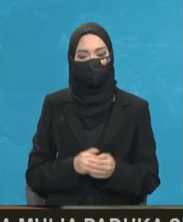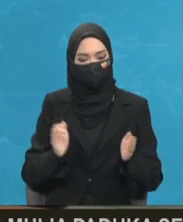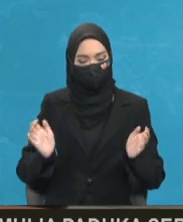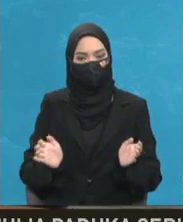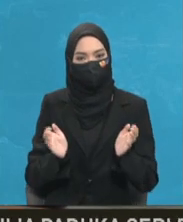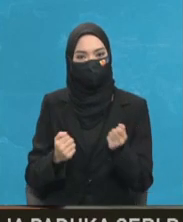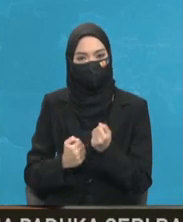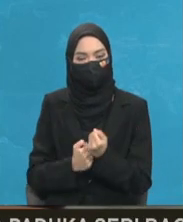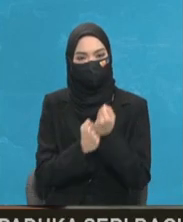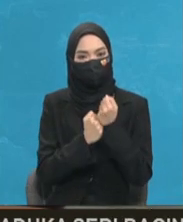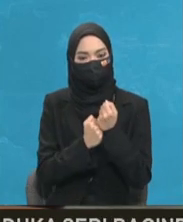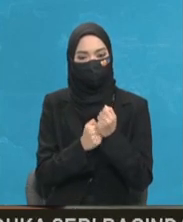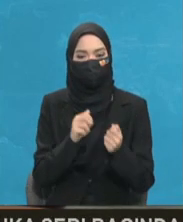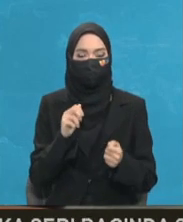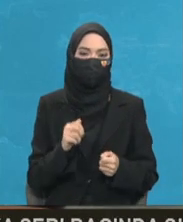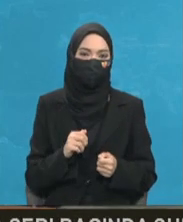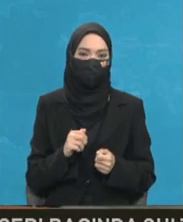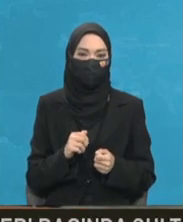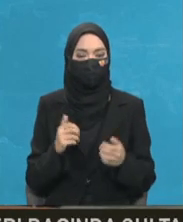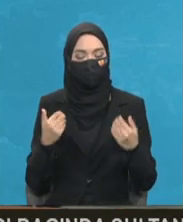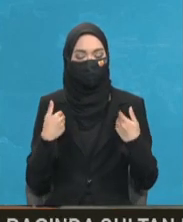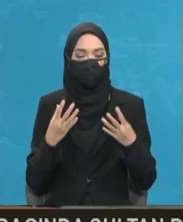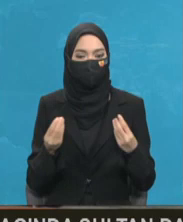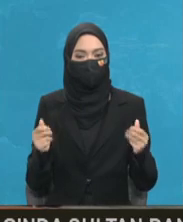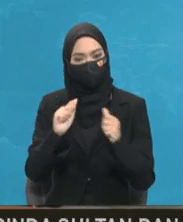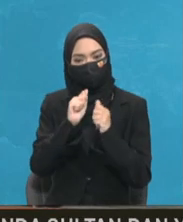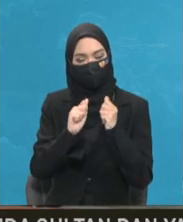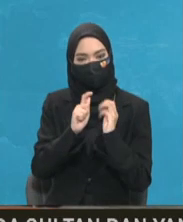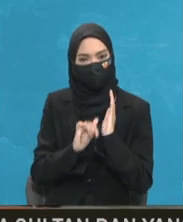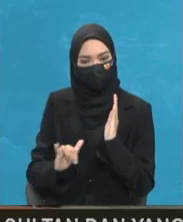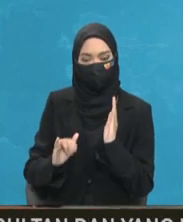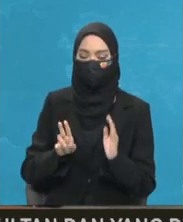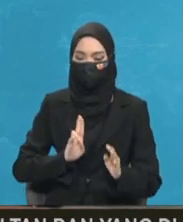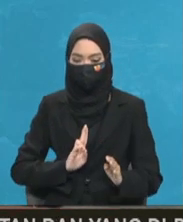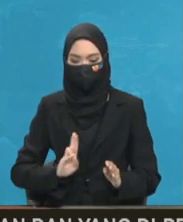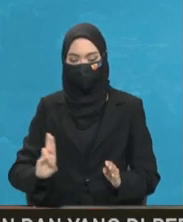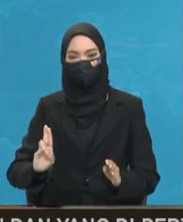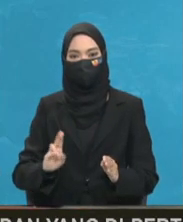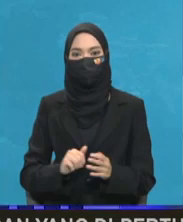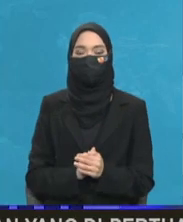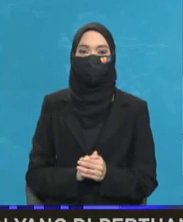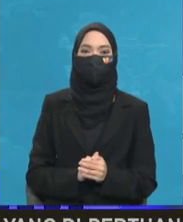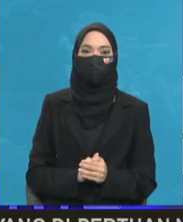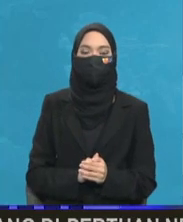sebagainya itu begitu gaman seperti Baekhyun ketuhanan pun juga adalah dilaksanakan